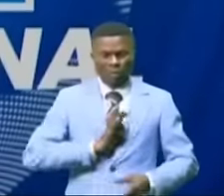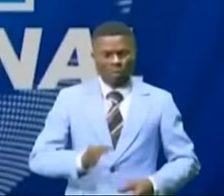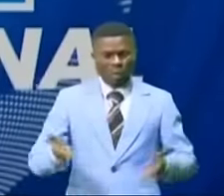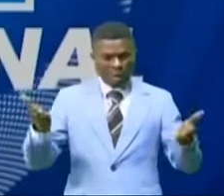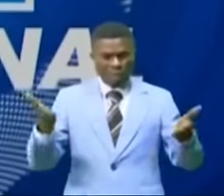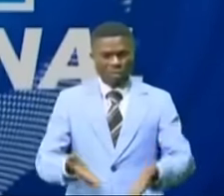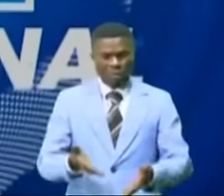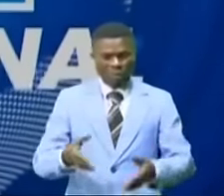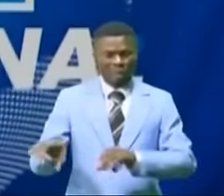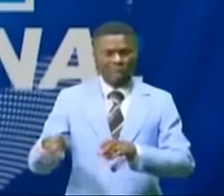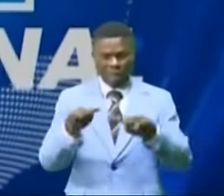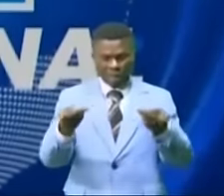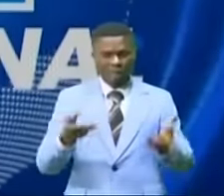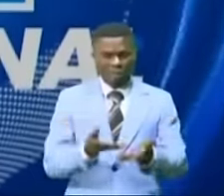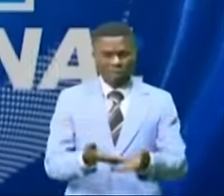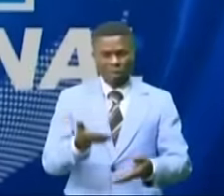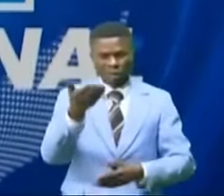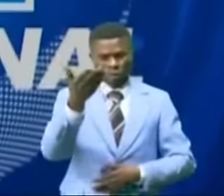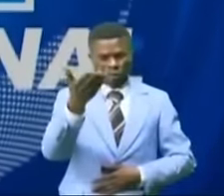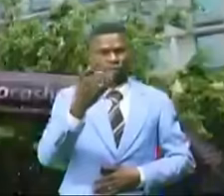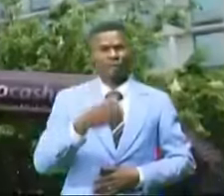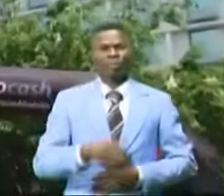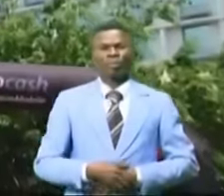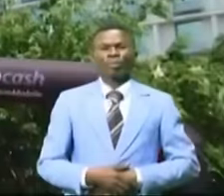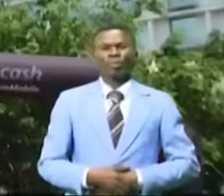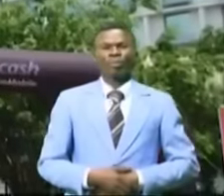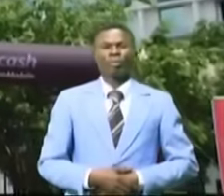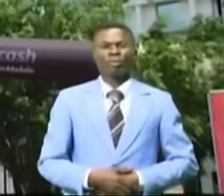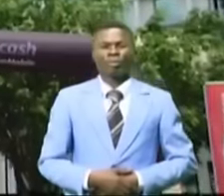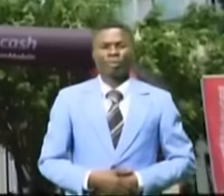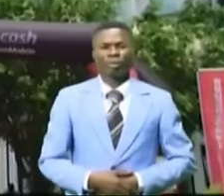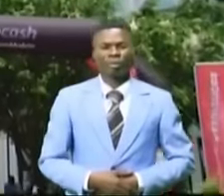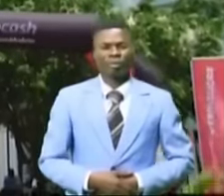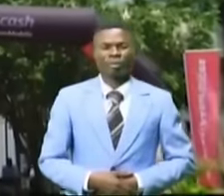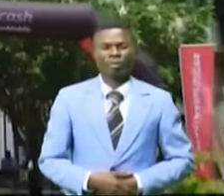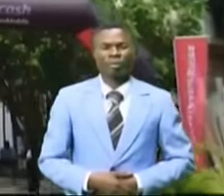première dame Denise Nyakeru Tshisekedi. Regardez.